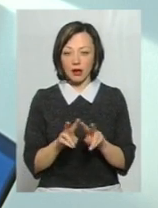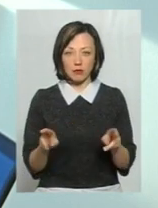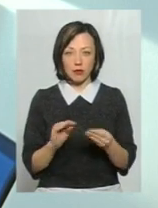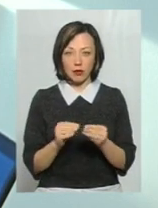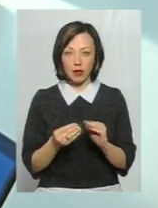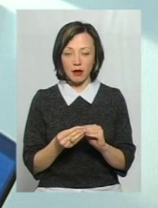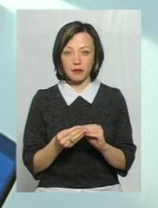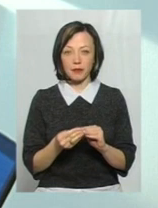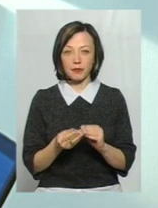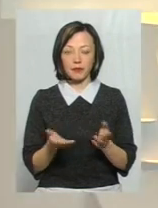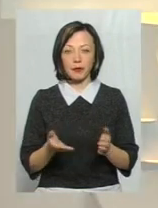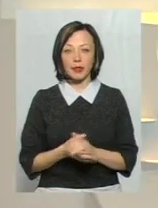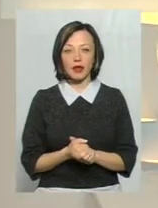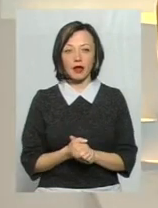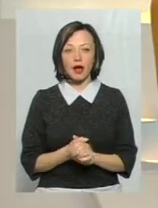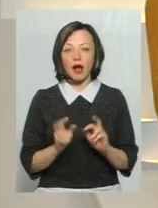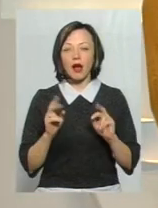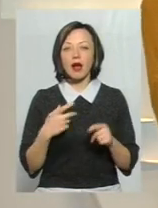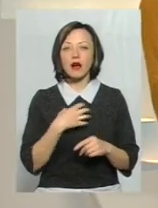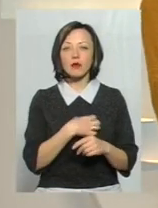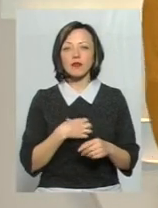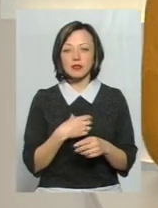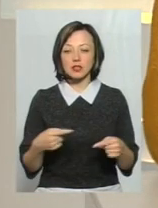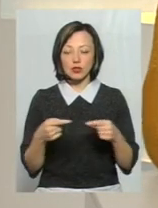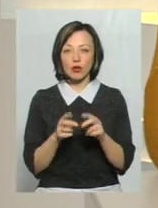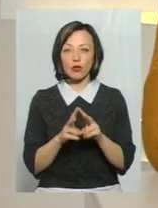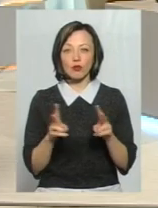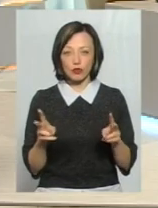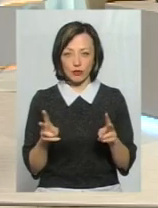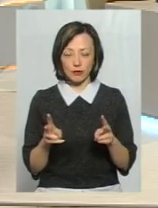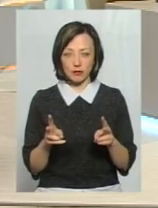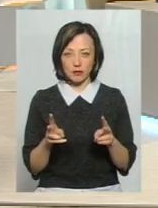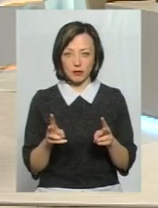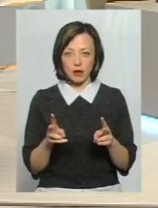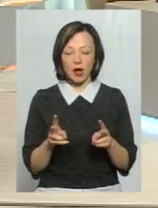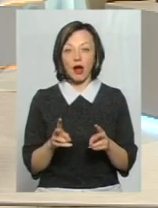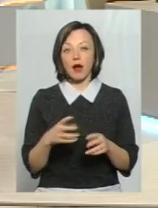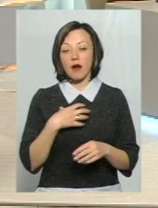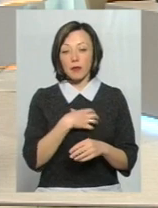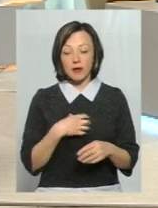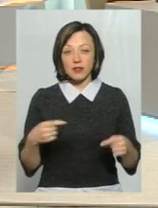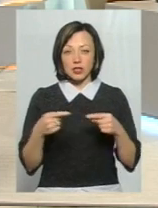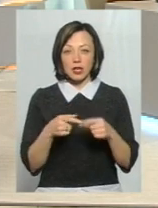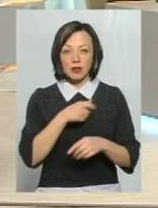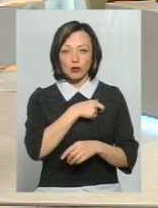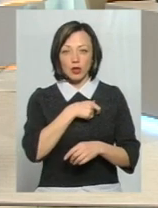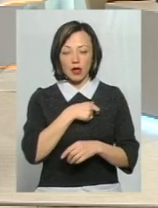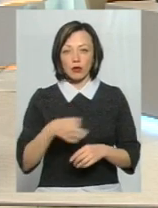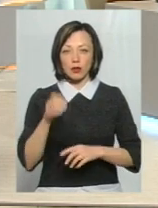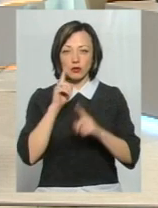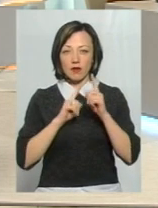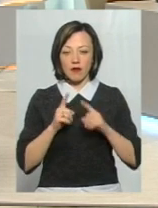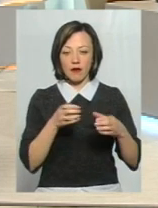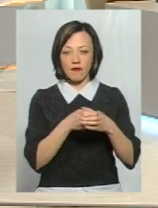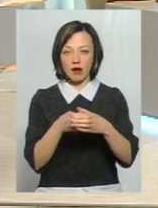проблеми. Тому, а яким чином оцю пріоритетність визначають? Кому? Пріоритетність визначають в першу чергу депутати обласної ради, фракції